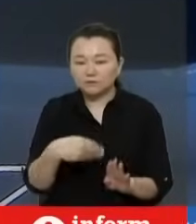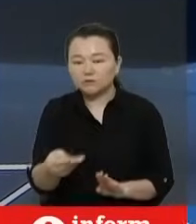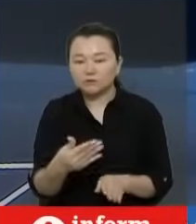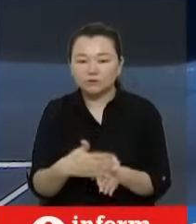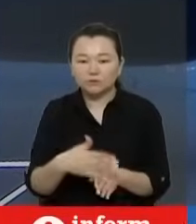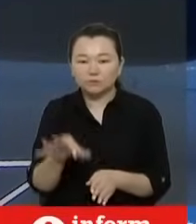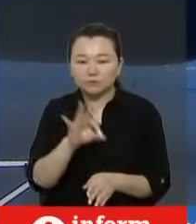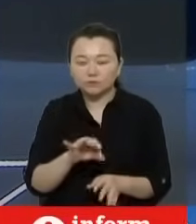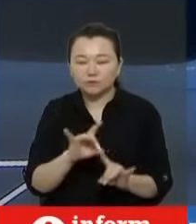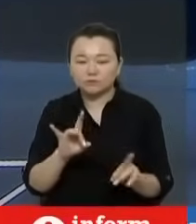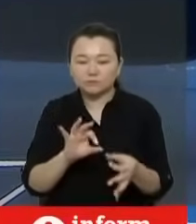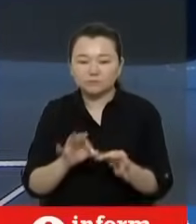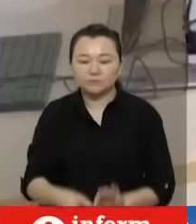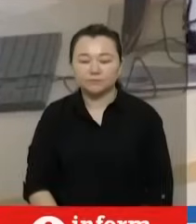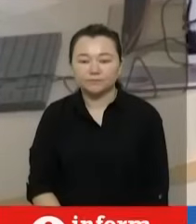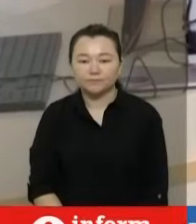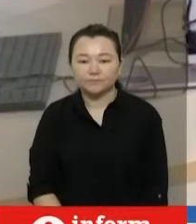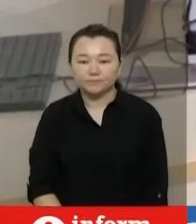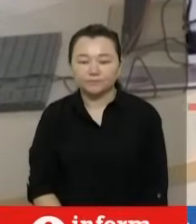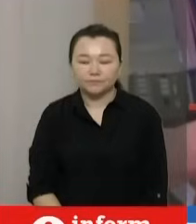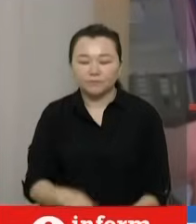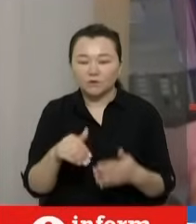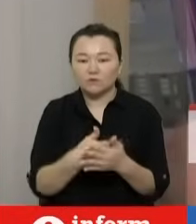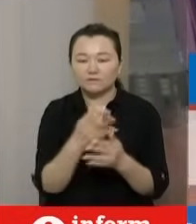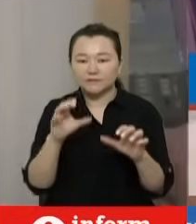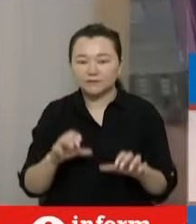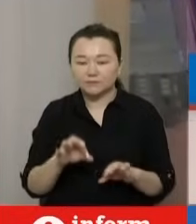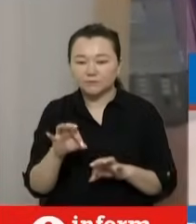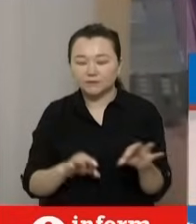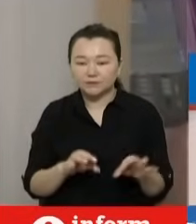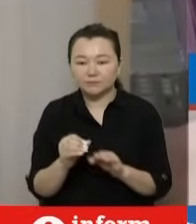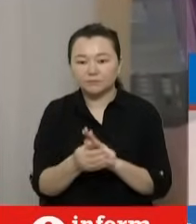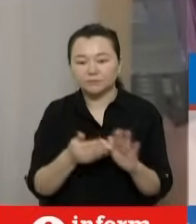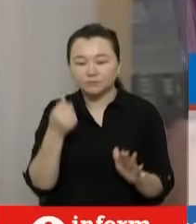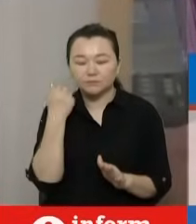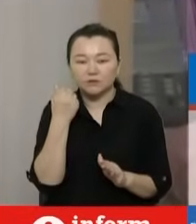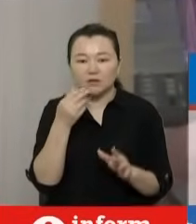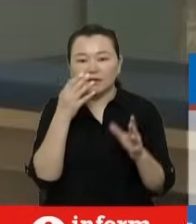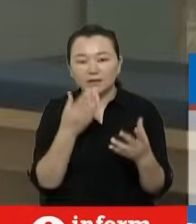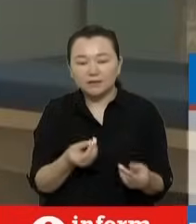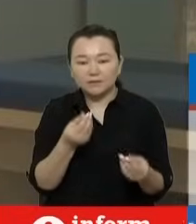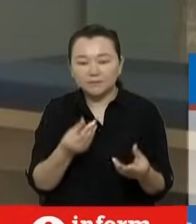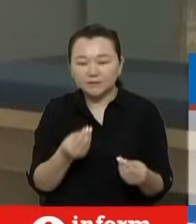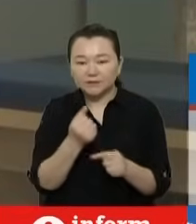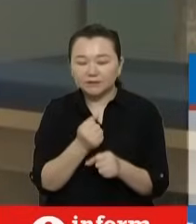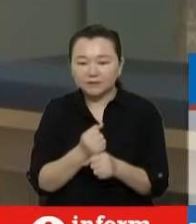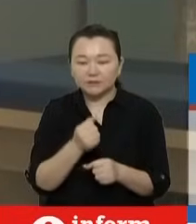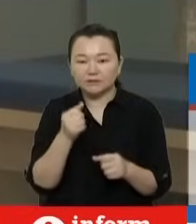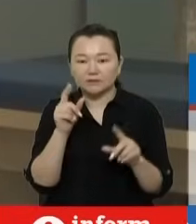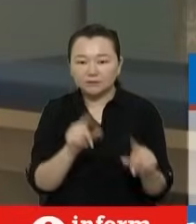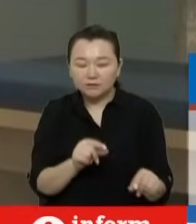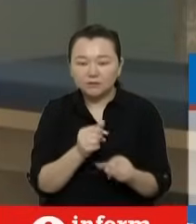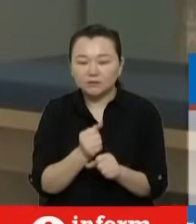расскажет Наргиз Жанабекова. Новый законопроект, призванный облегчить долговое бремя казахстанцев, рассматривают в парламенте.